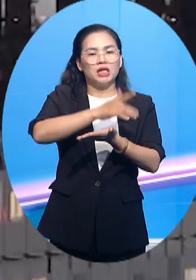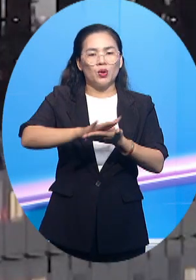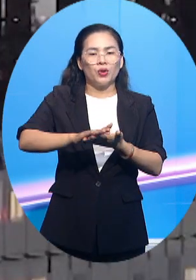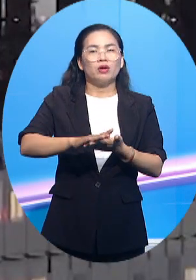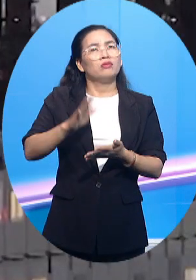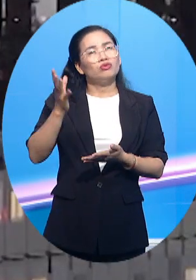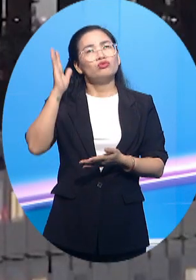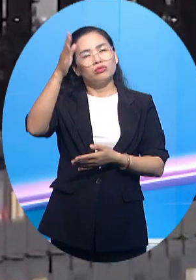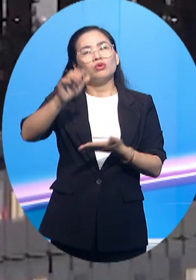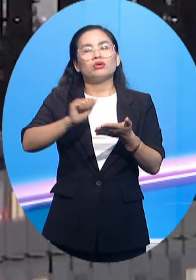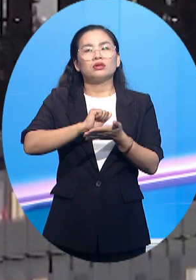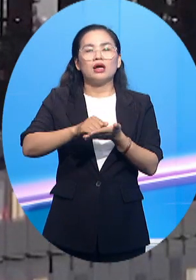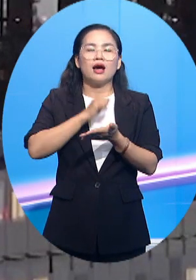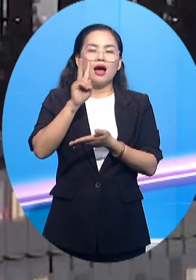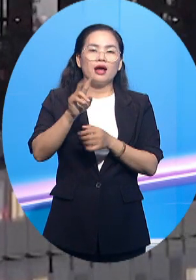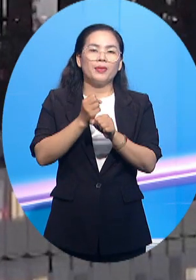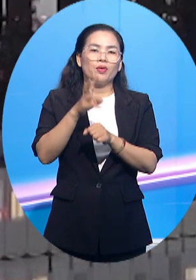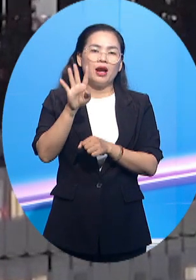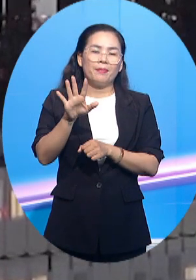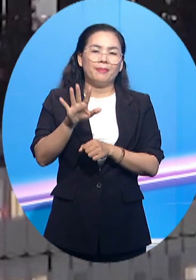vào tháng 2 năm 2025